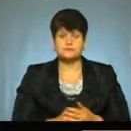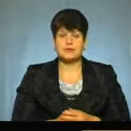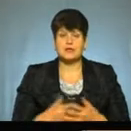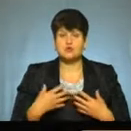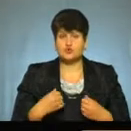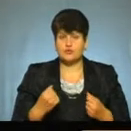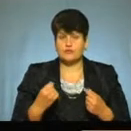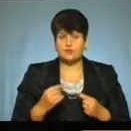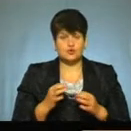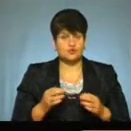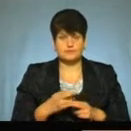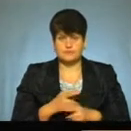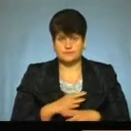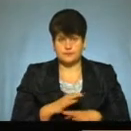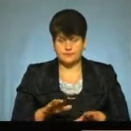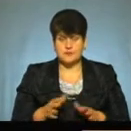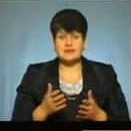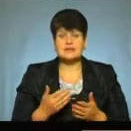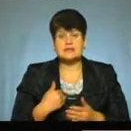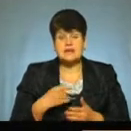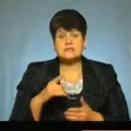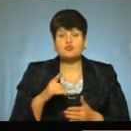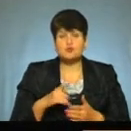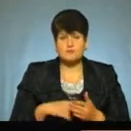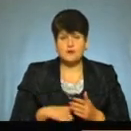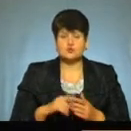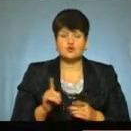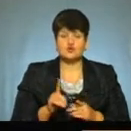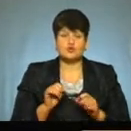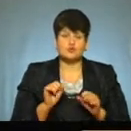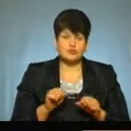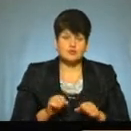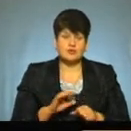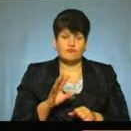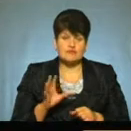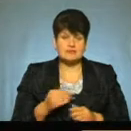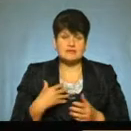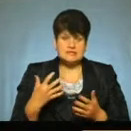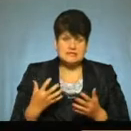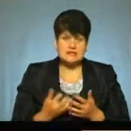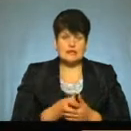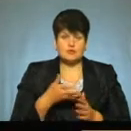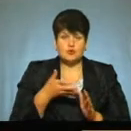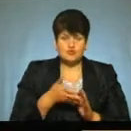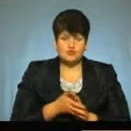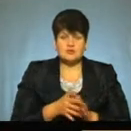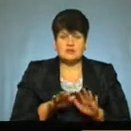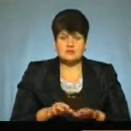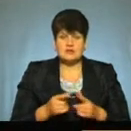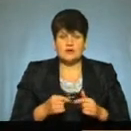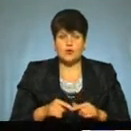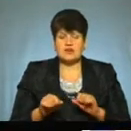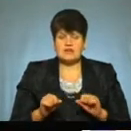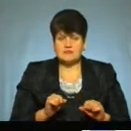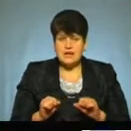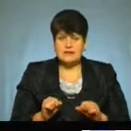здоров'ю нічого не буде загрожувати. Якщо б ми так, я сподіваюся, що можливо, все-таки ми знайдемо розуміння місцевих органів влади, і звичайно,